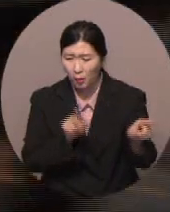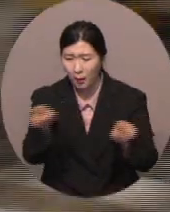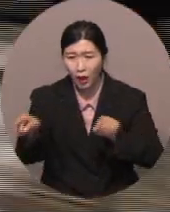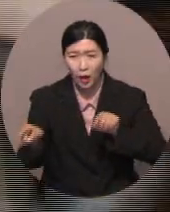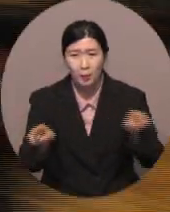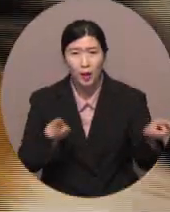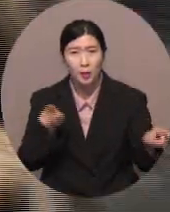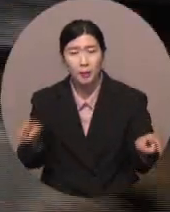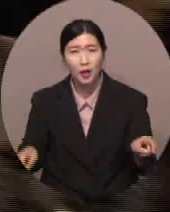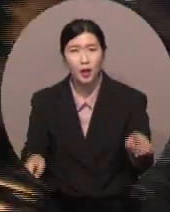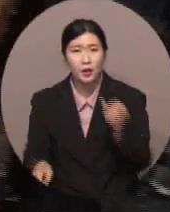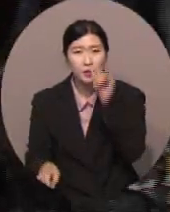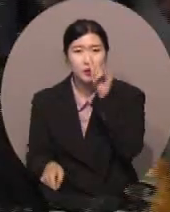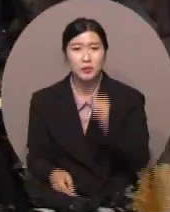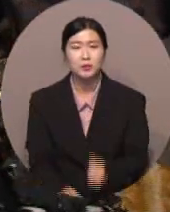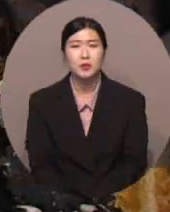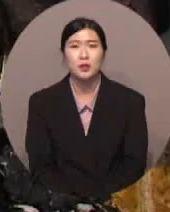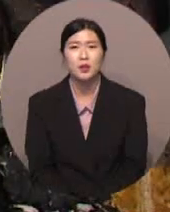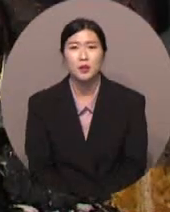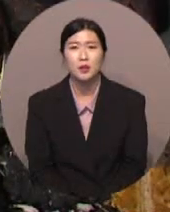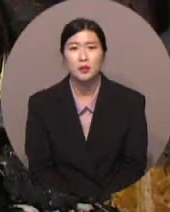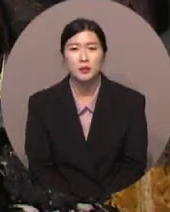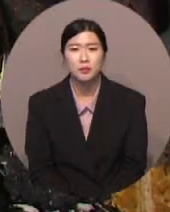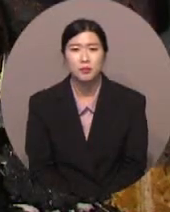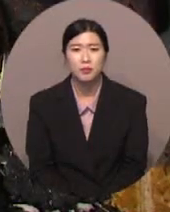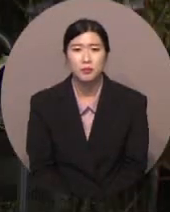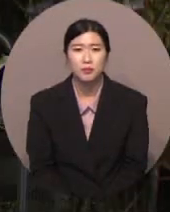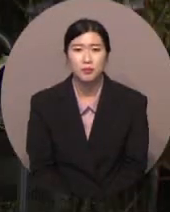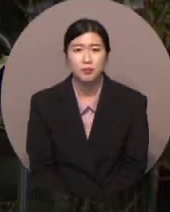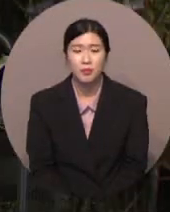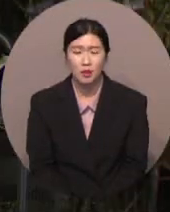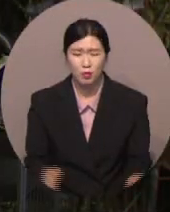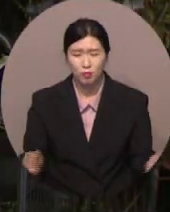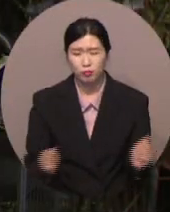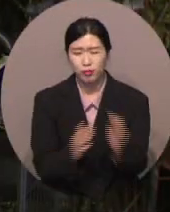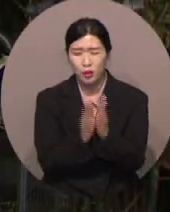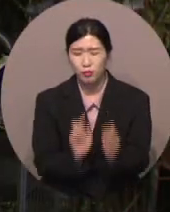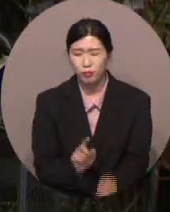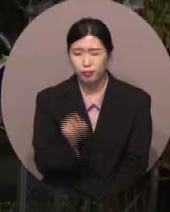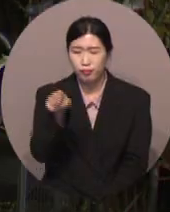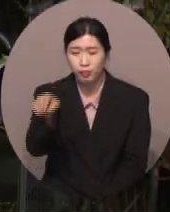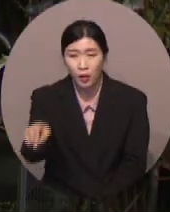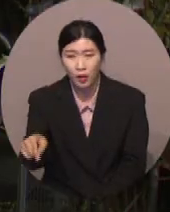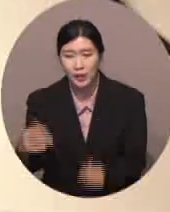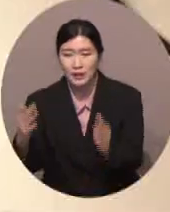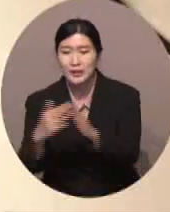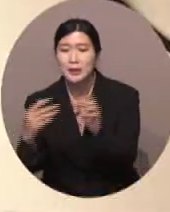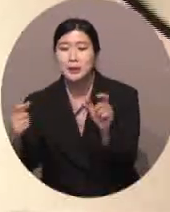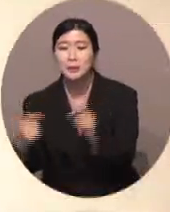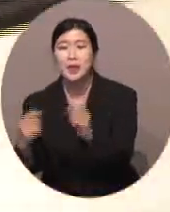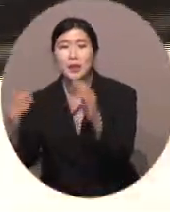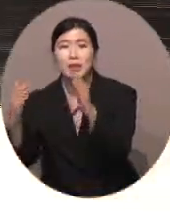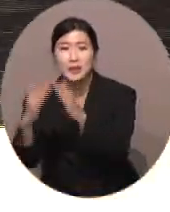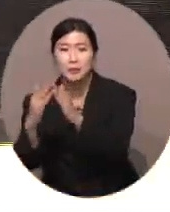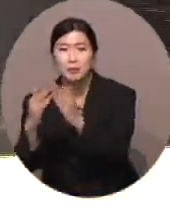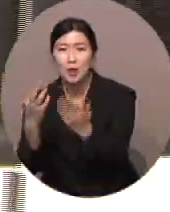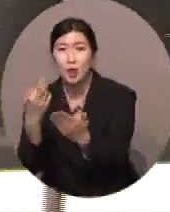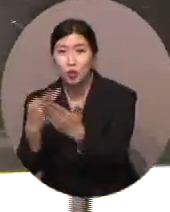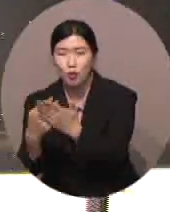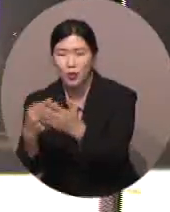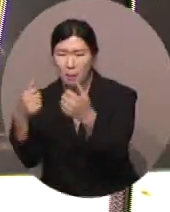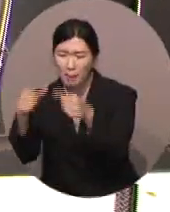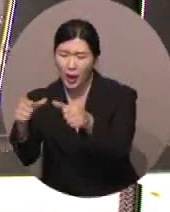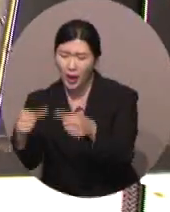파편들은 수미터 바깥으로 날아갔습니다. 당시 충격으로 날아든 파편을 맞은 주변 건물과 차량